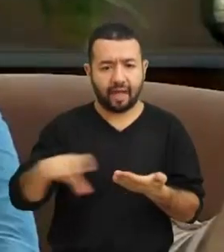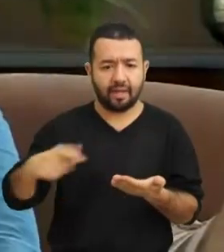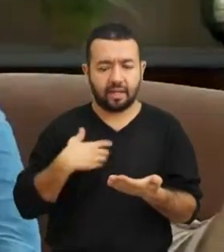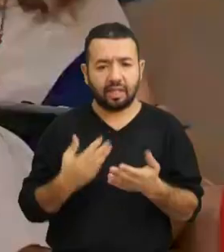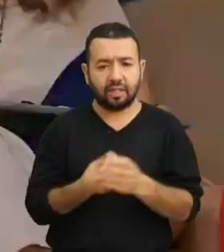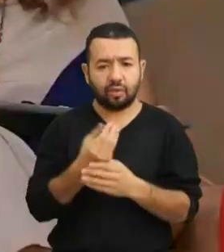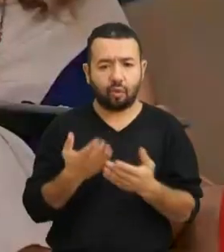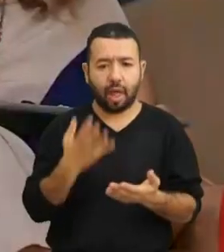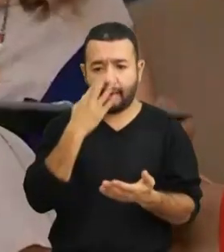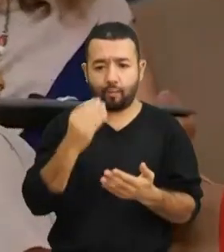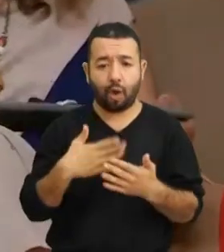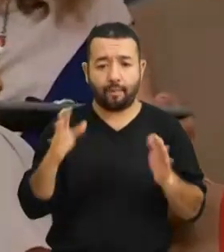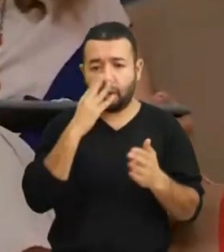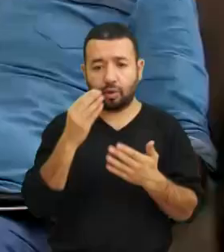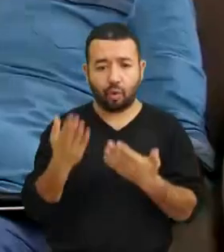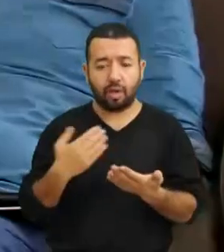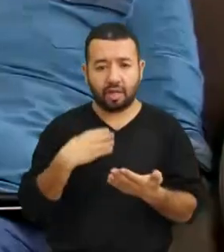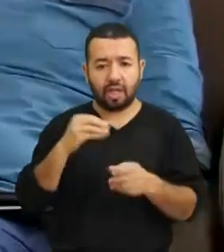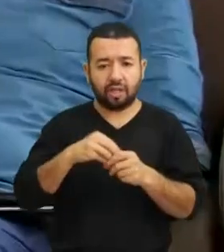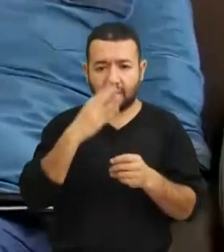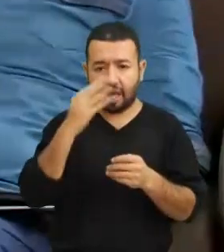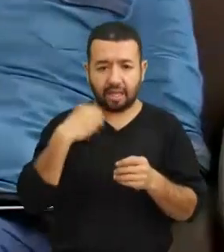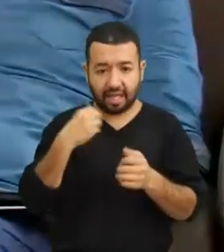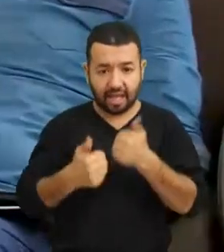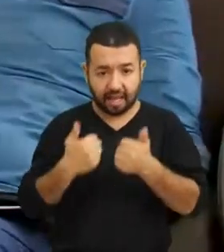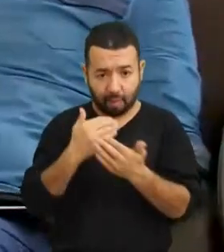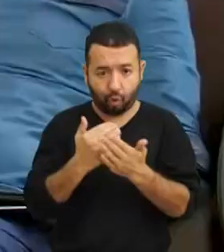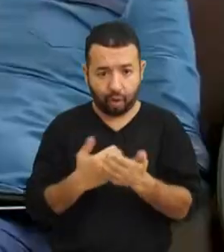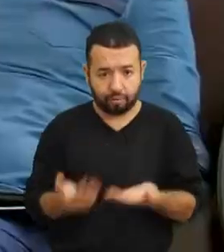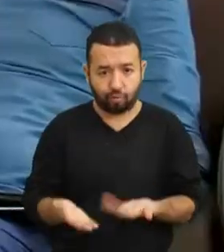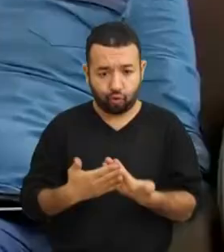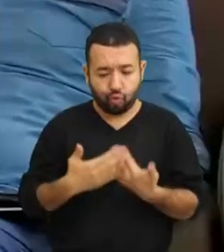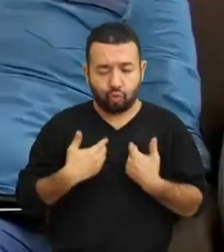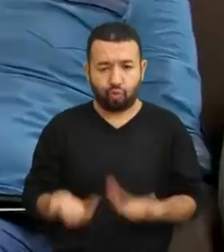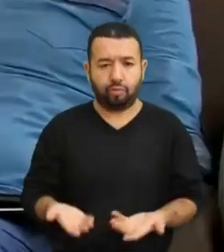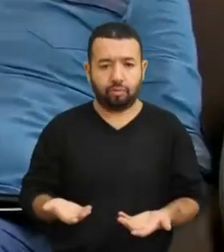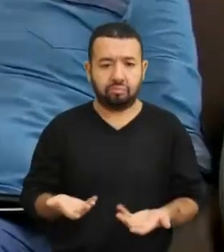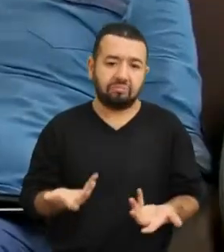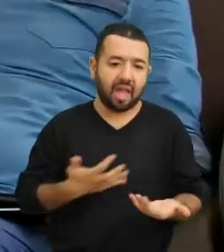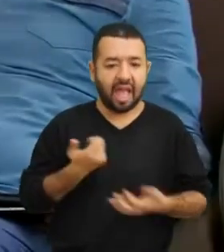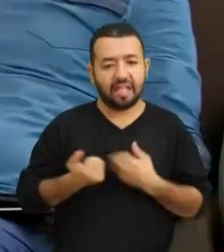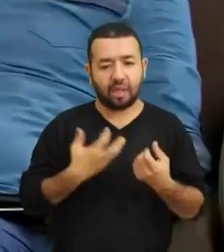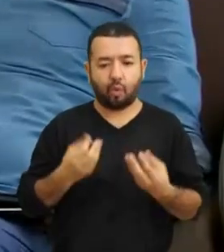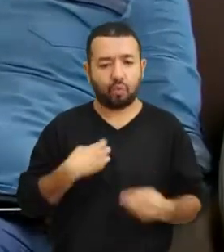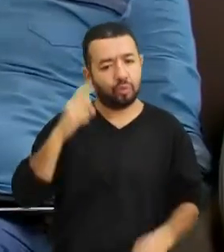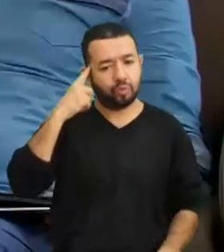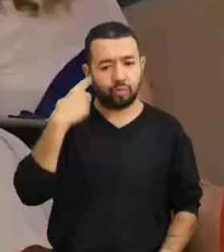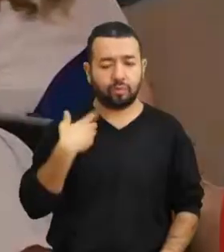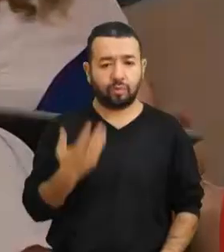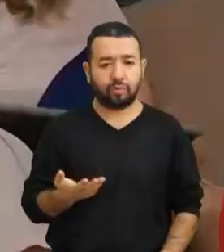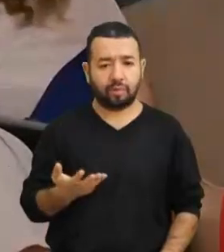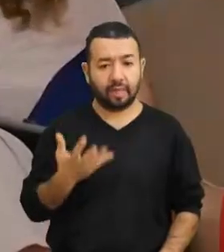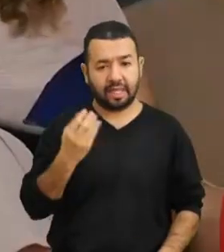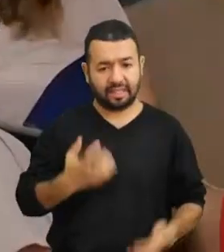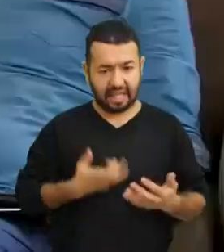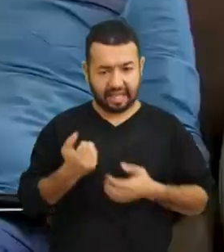çıkacak. En büyük hediye o. Ayrıca niye hediye koyuyoruz? Yani yarışma programı mı bu? Ne bileyim, daha heyecanlı olur falan diye düşündüm yani.